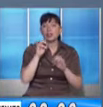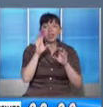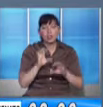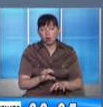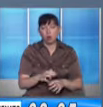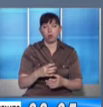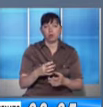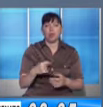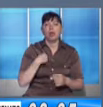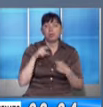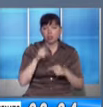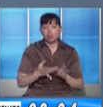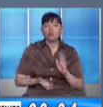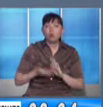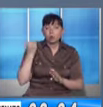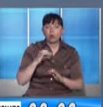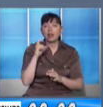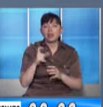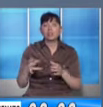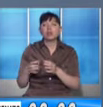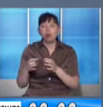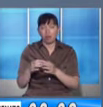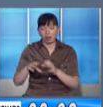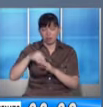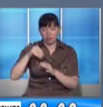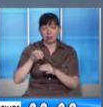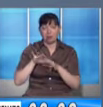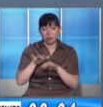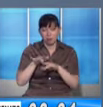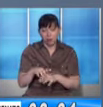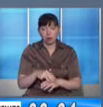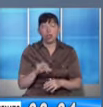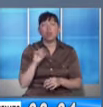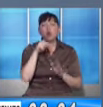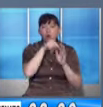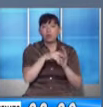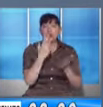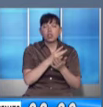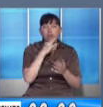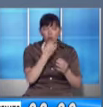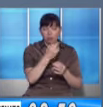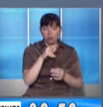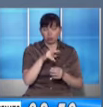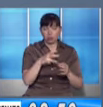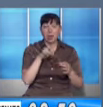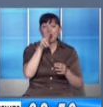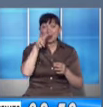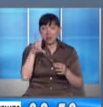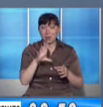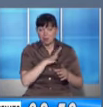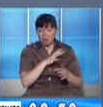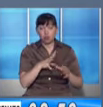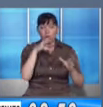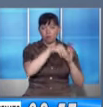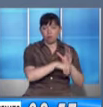scoși ilegal din campanie electorală. Acum, tot din gașca PLD-meului, aveți mulți pe listă și în echipa dumneavoastră. Spuneți-mi, vă rog